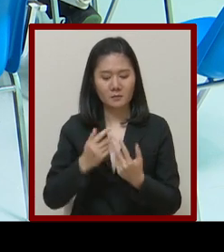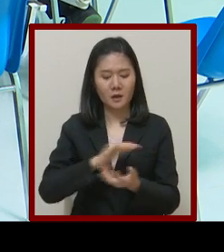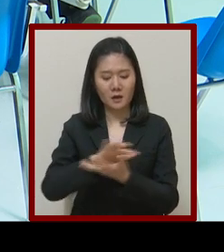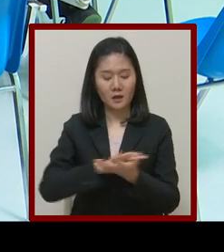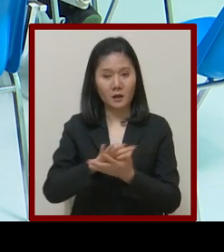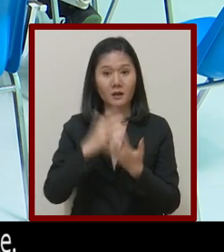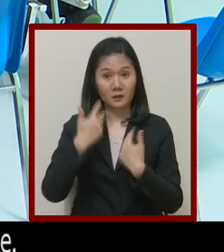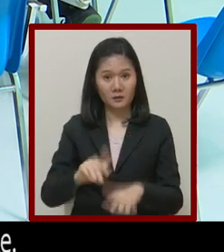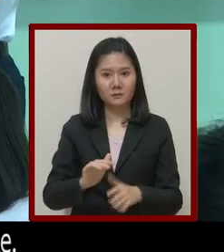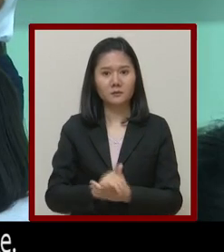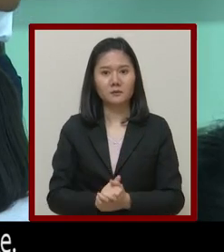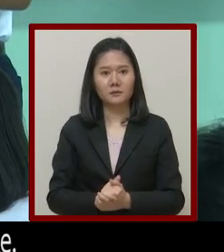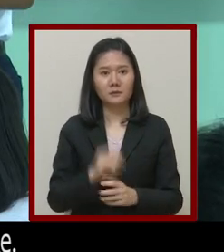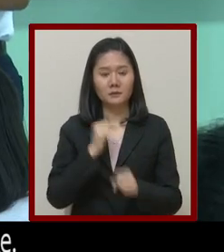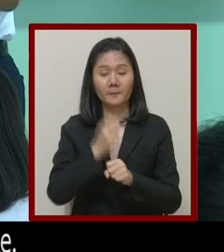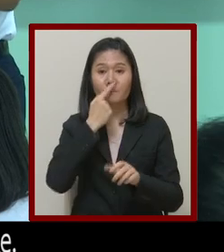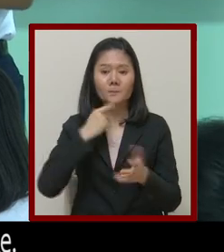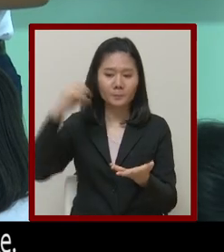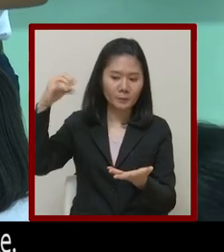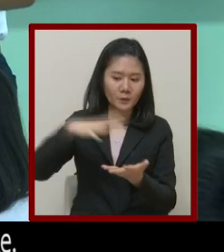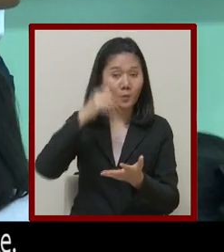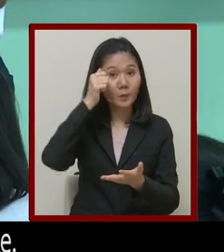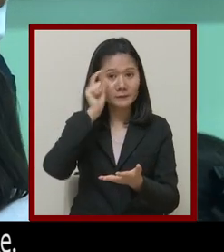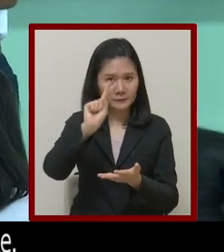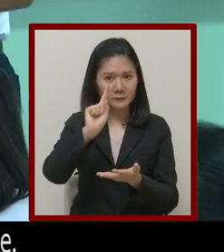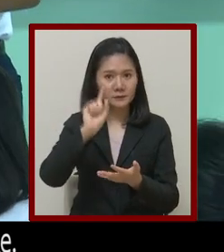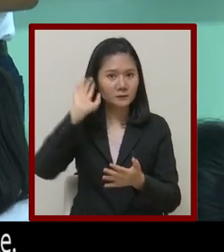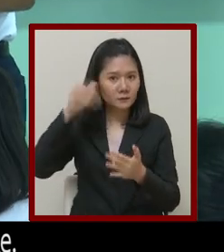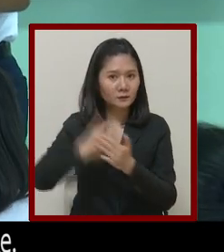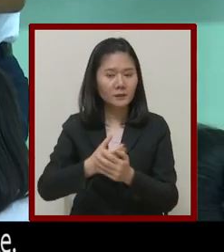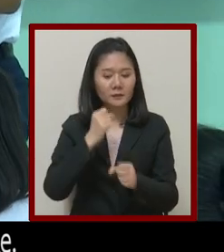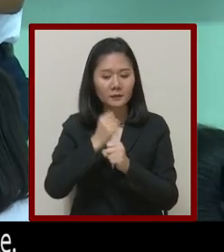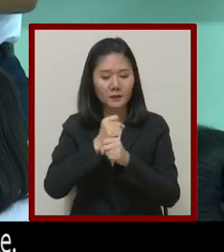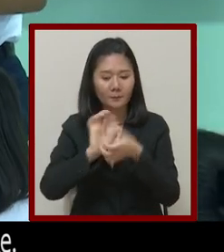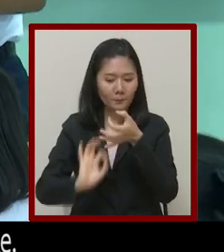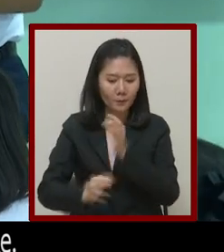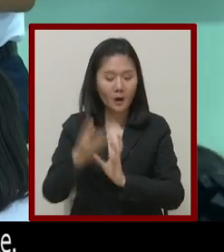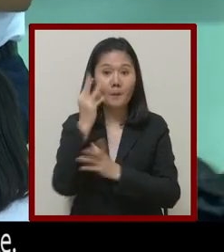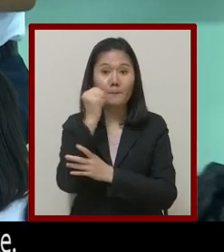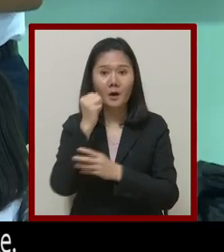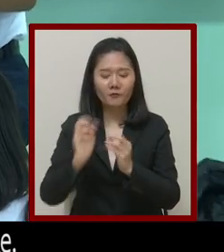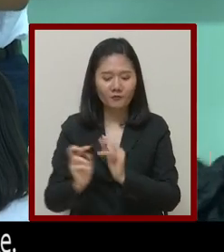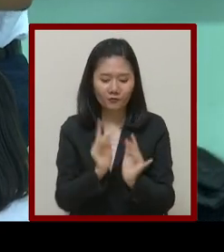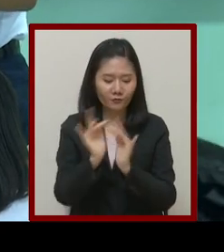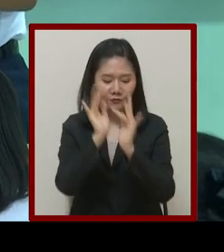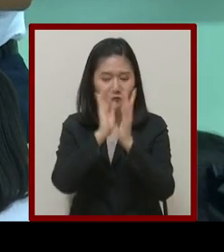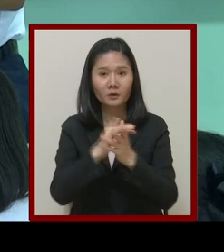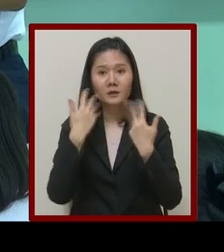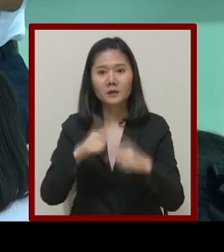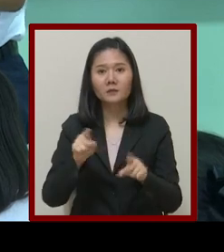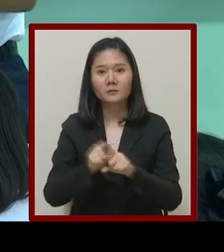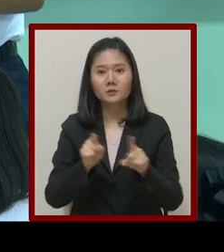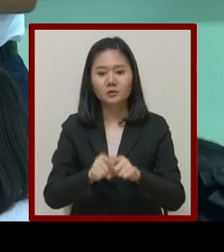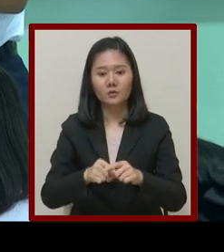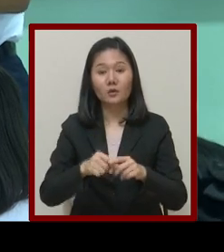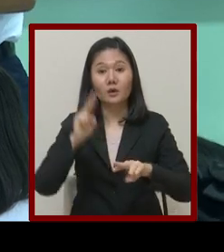ล้างทำความสะอาดแล้วเนี่ยนะครับมาผึ่งแดดประมาณ1วันจากนั้นนำมาเผารวมกับไม้ผูจนเกิดควันไฟจึงนำมาวาง